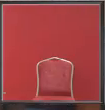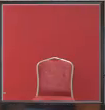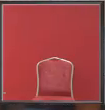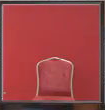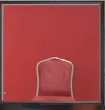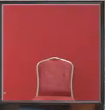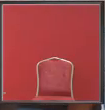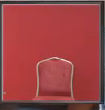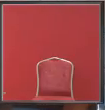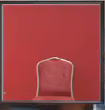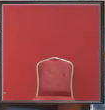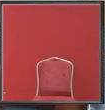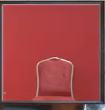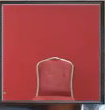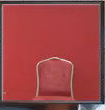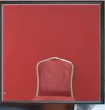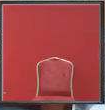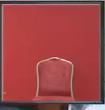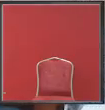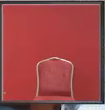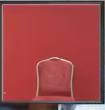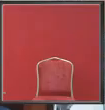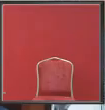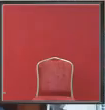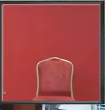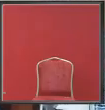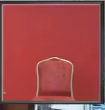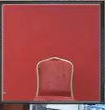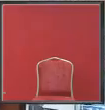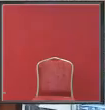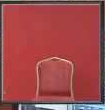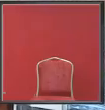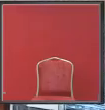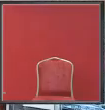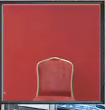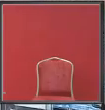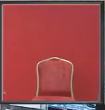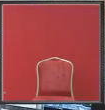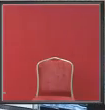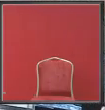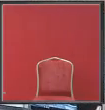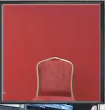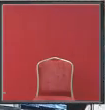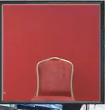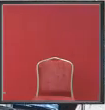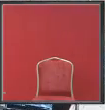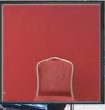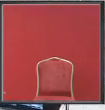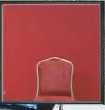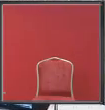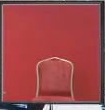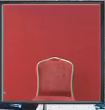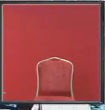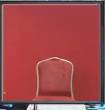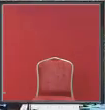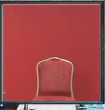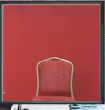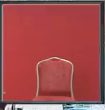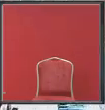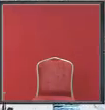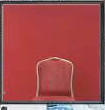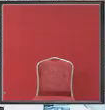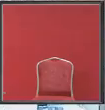ini untuk makluman ayam B kesungguhan kepiti terhadap pembangunan keusahawanan dalam kalangan pelajar